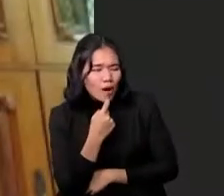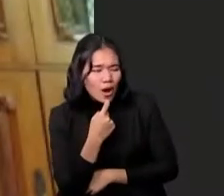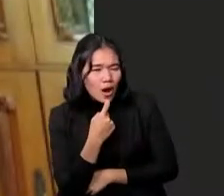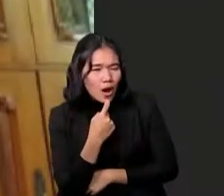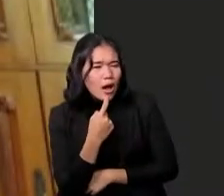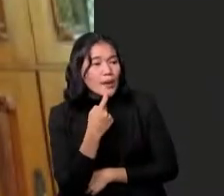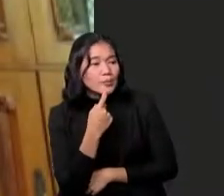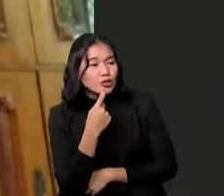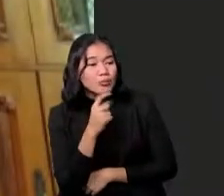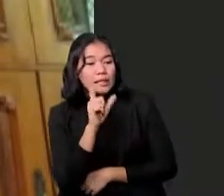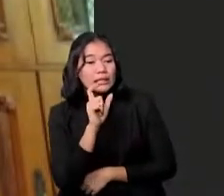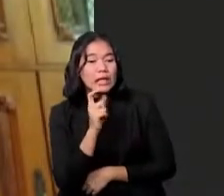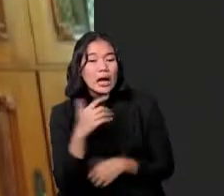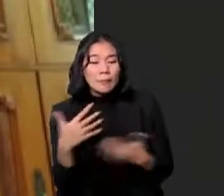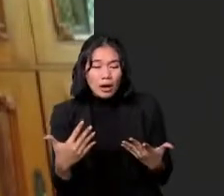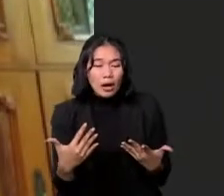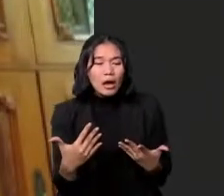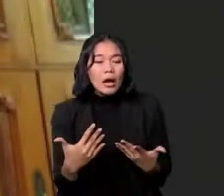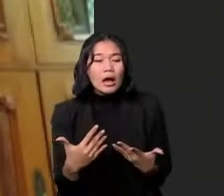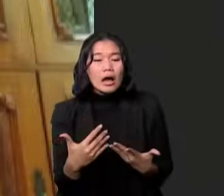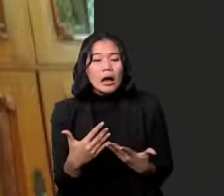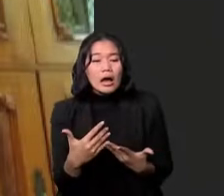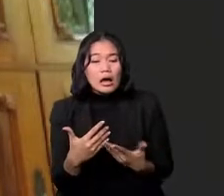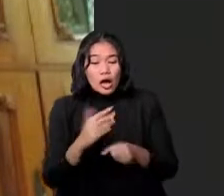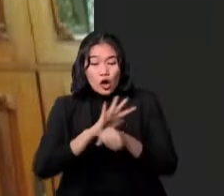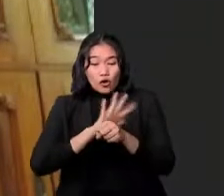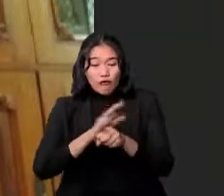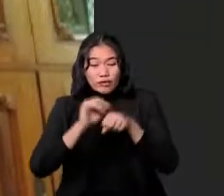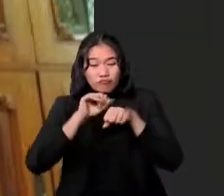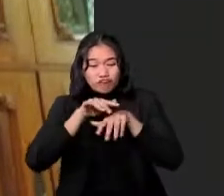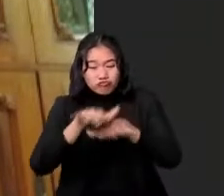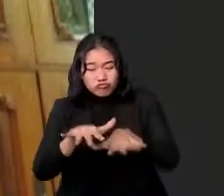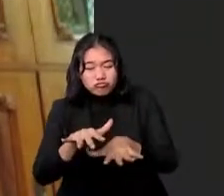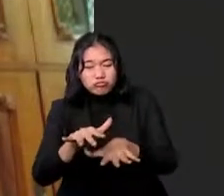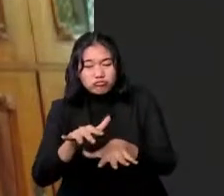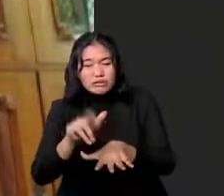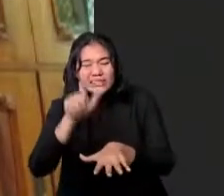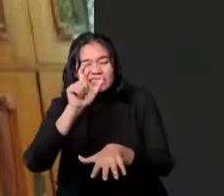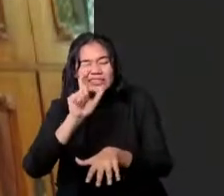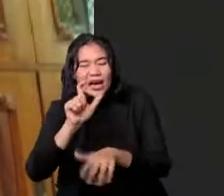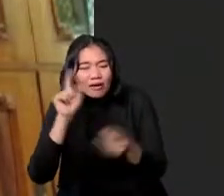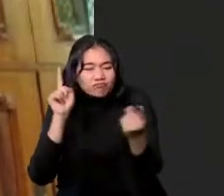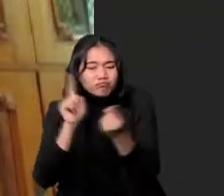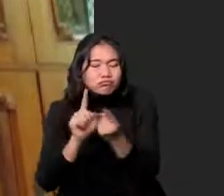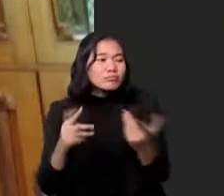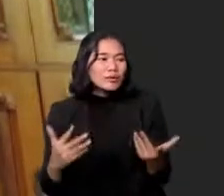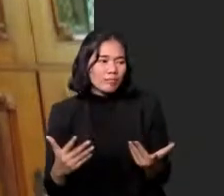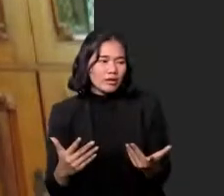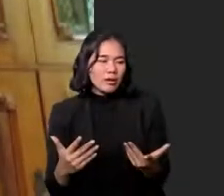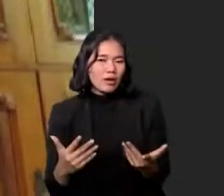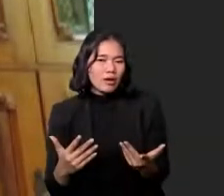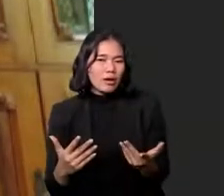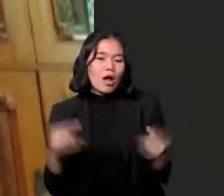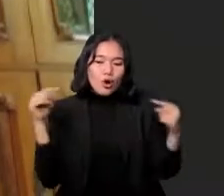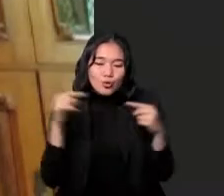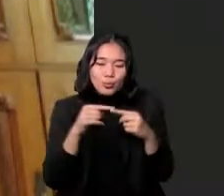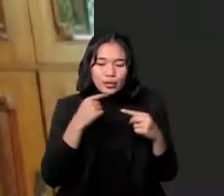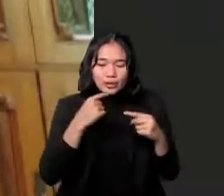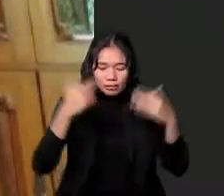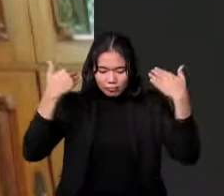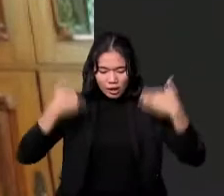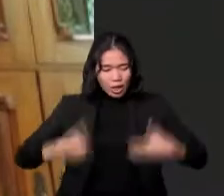mengenai bagaimana mereka harus menghadapi COVID-19 ini, terutama yang berkaitan dengan perilaku dari